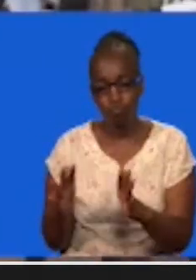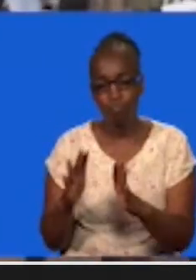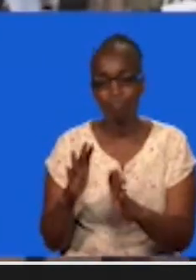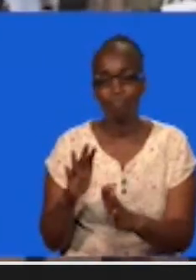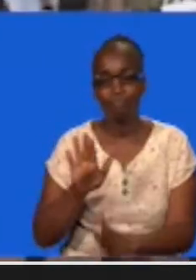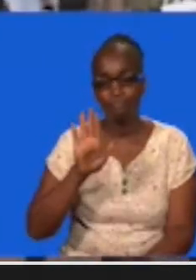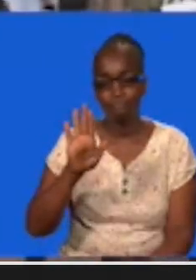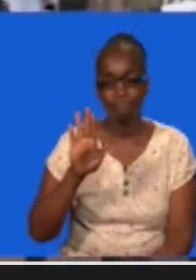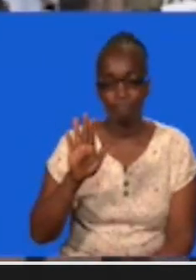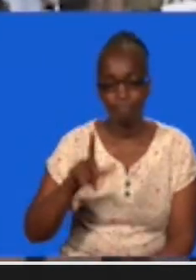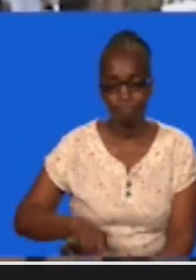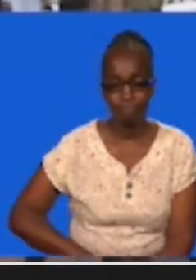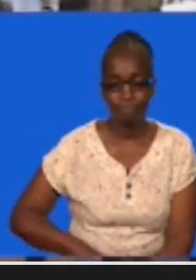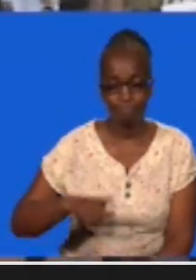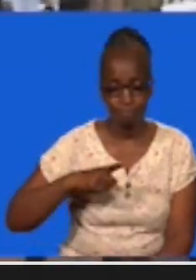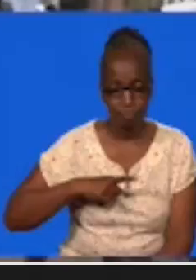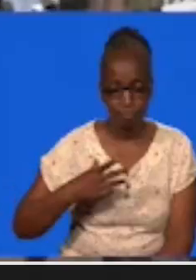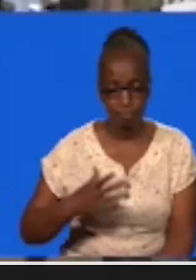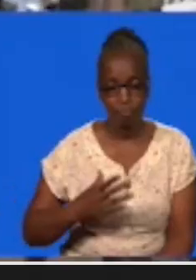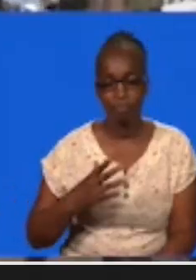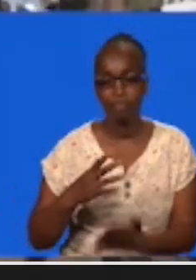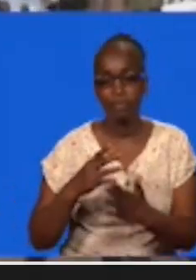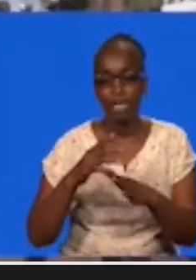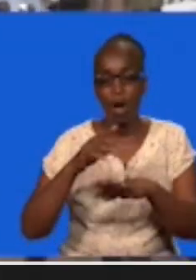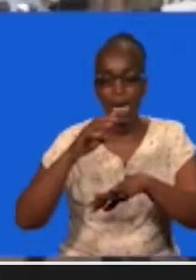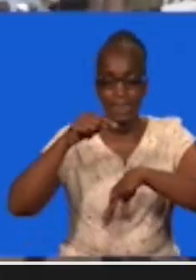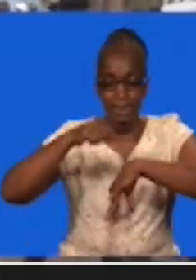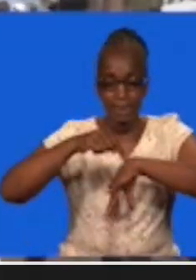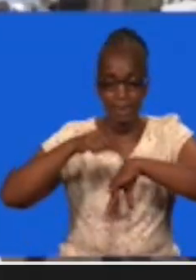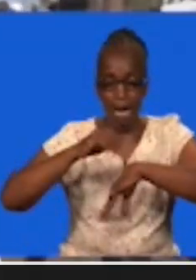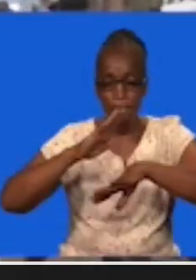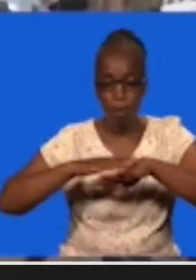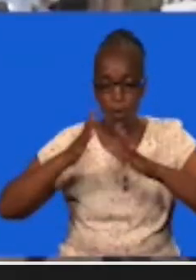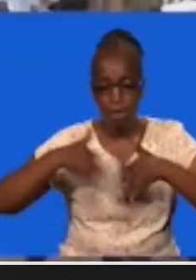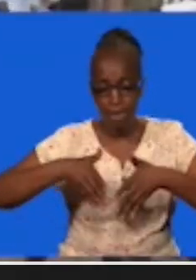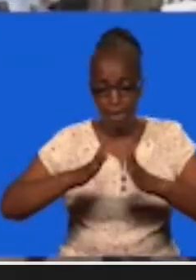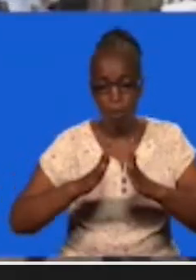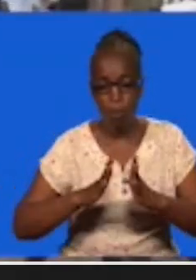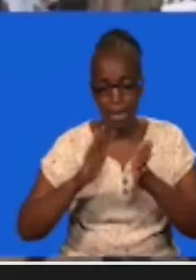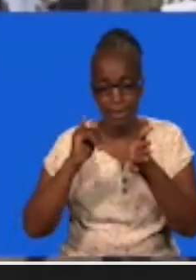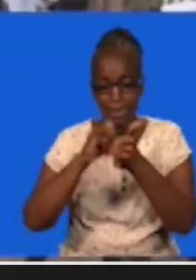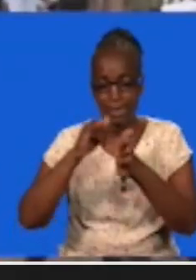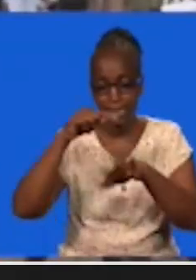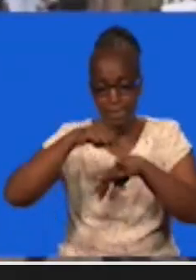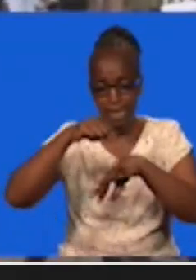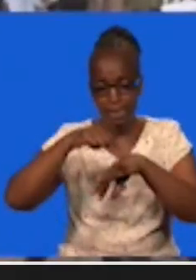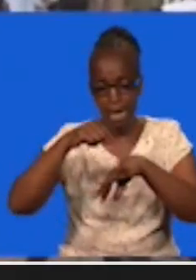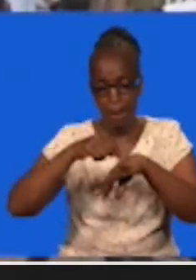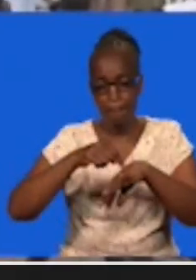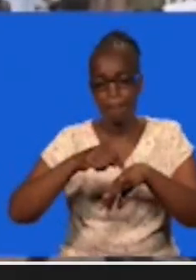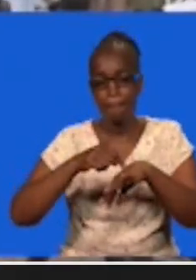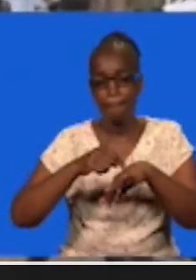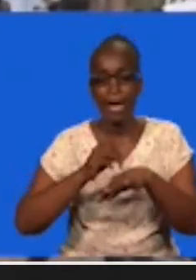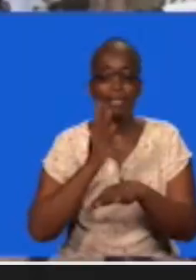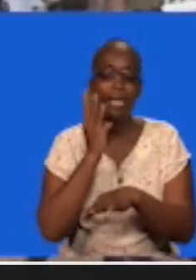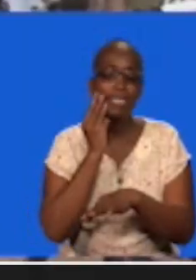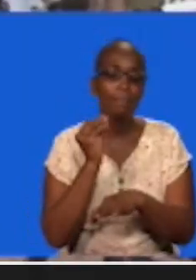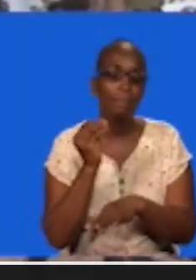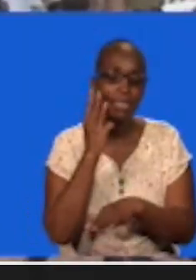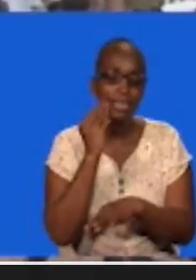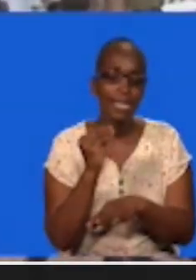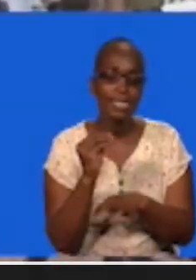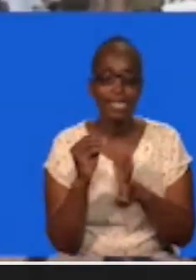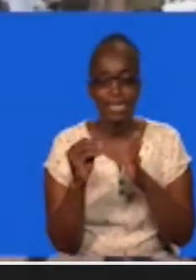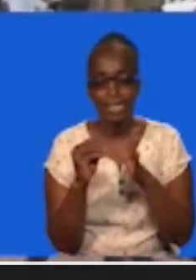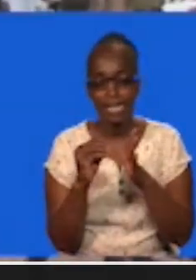kuumwa, nikaita CHP wangu na hapa si pale, mtoto akatokea kwa njia. Hapo nilipatana na changamoto sana juu